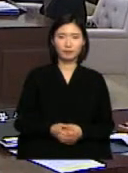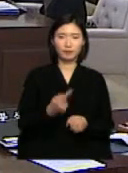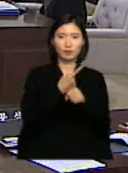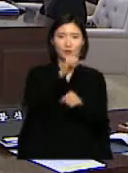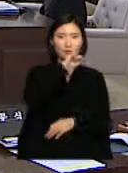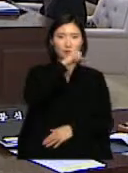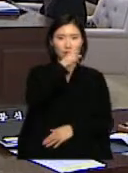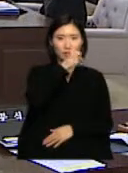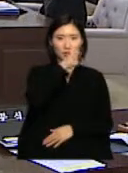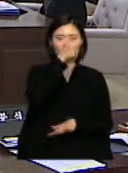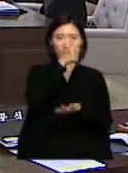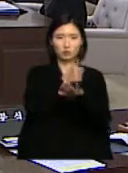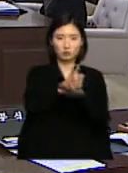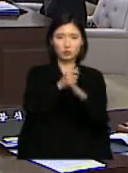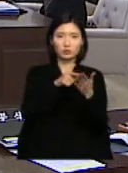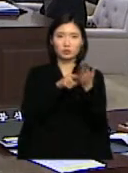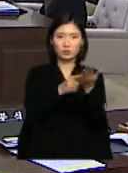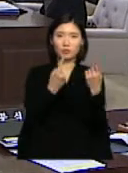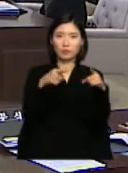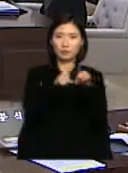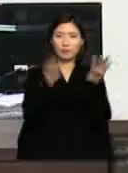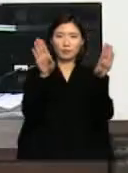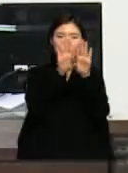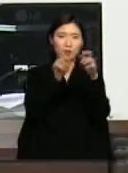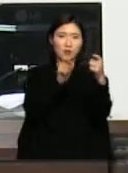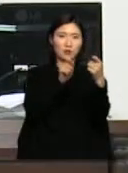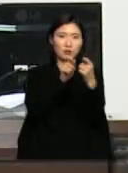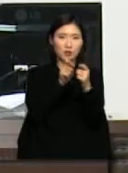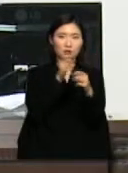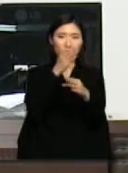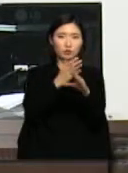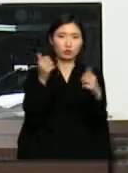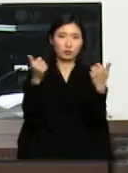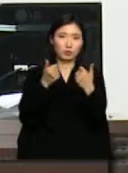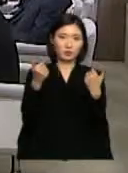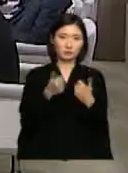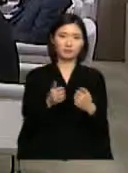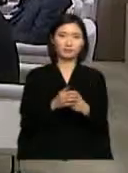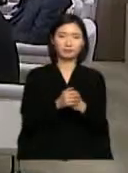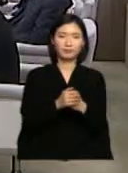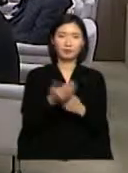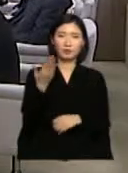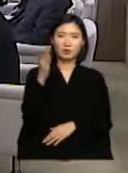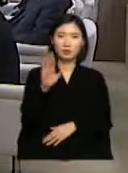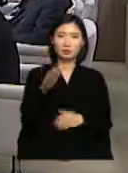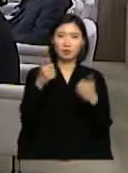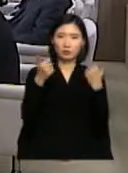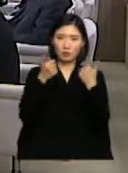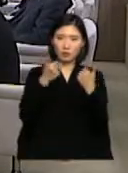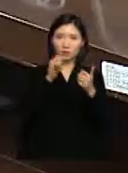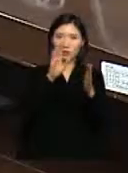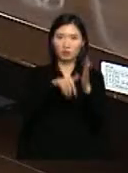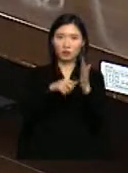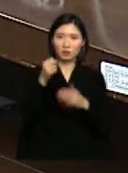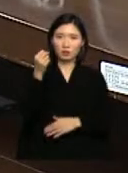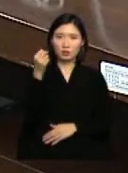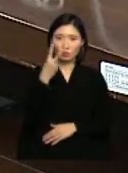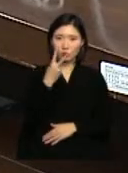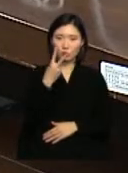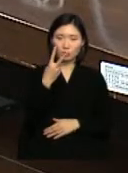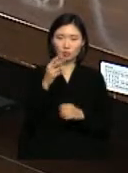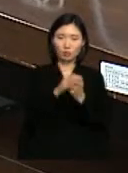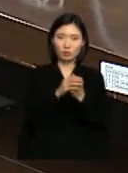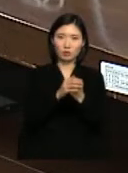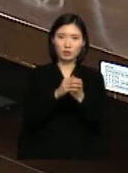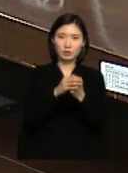내년도 예산안 최종 의결과 함께 폐회를 앞두고 있던 중구의회 정례회. 하지만 본회의에는 또다시 의사일정